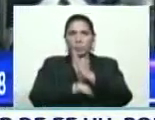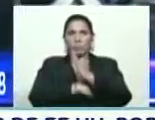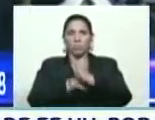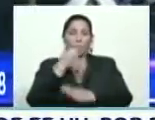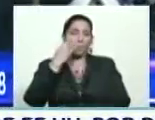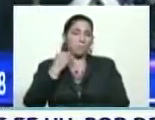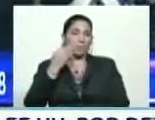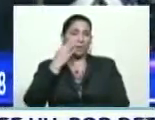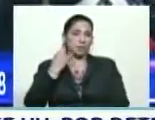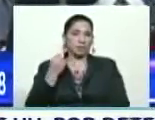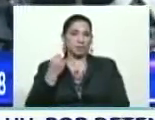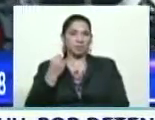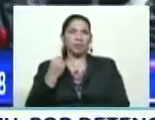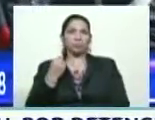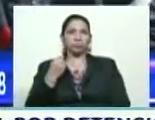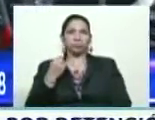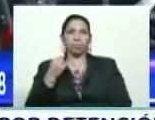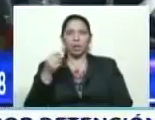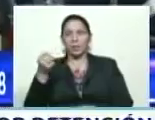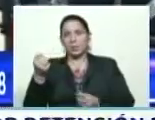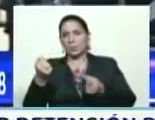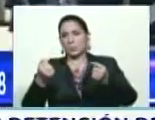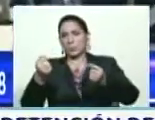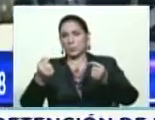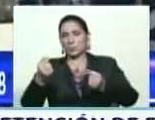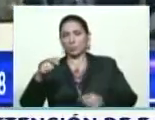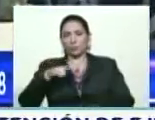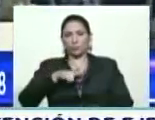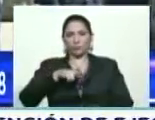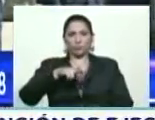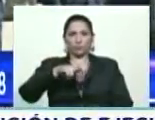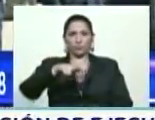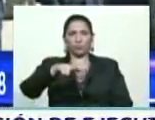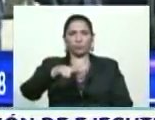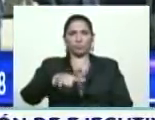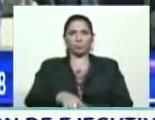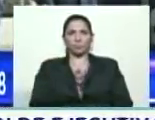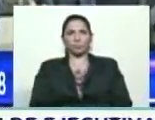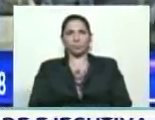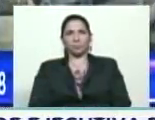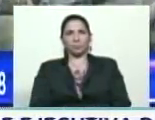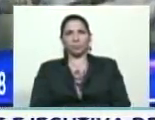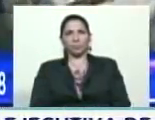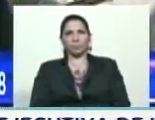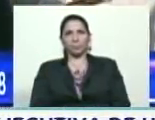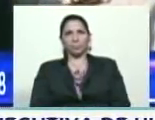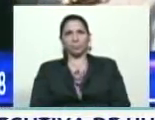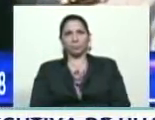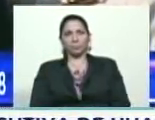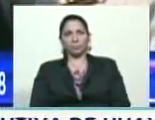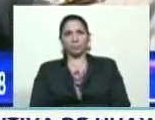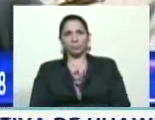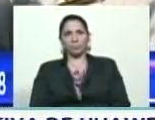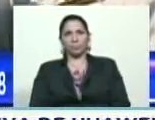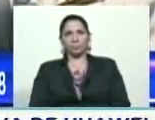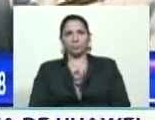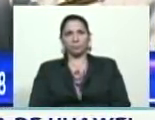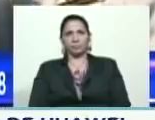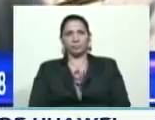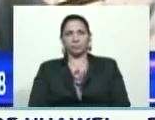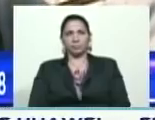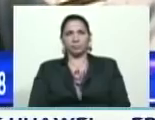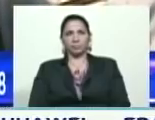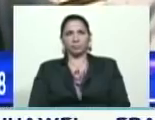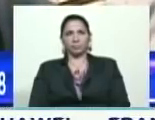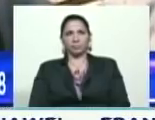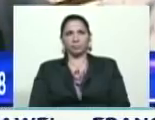experiencias de los pilotos, del personal técnico también. И как сказал на двухсторонней встрече